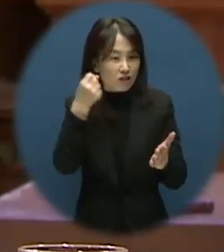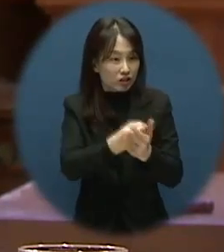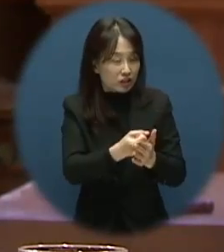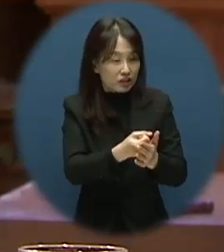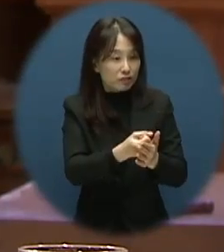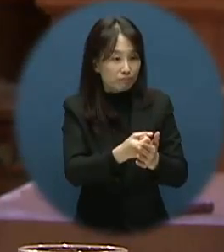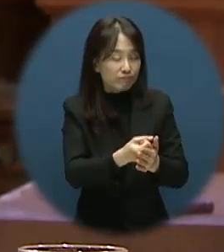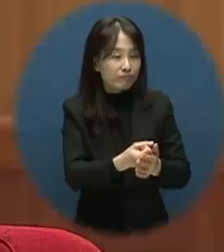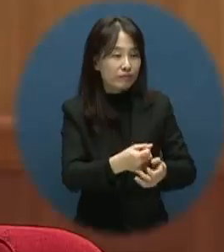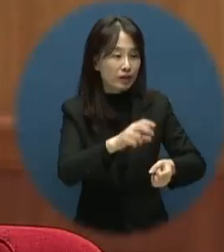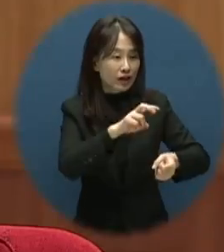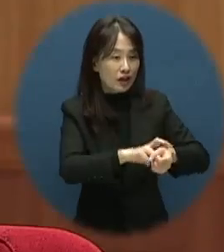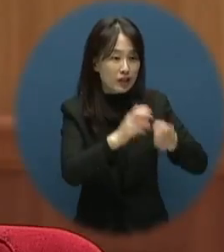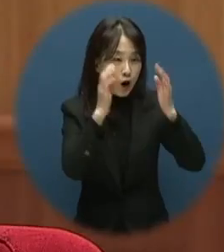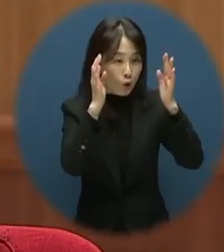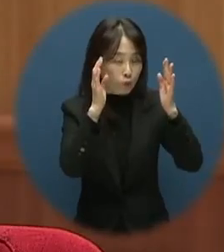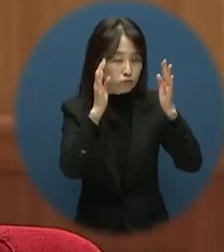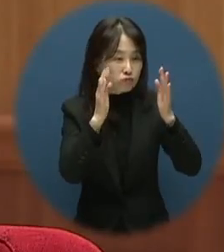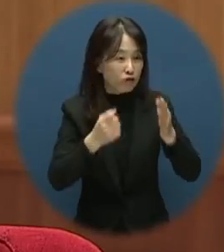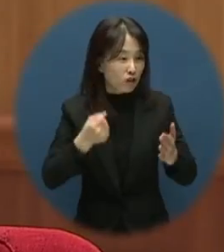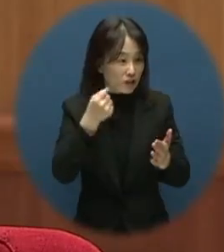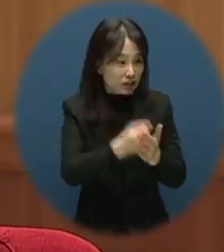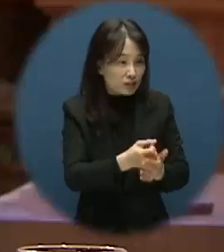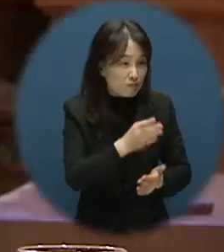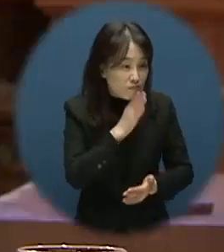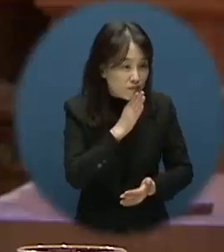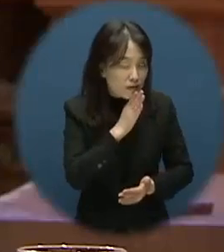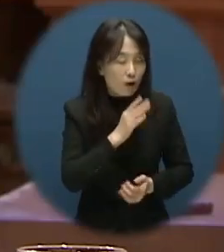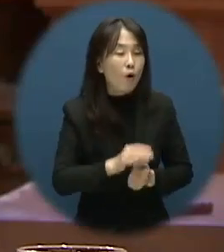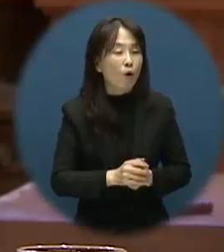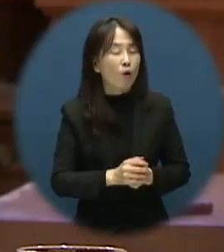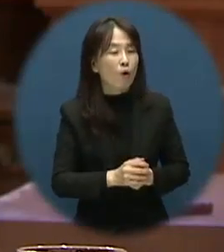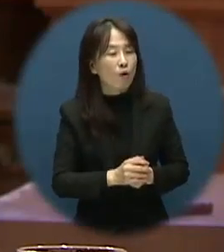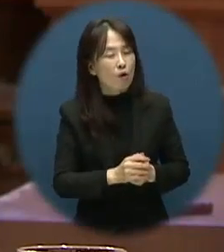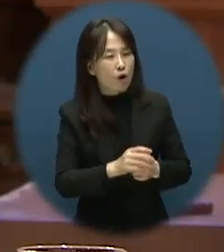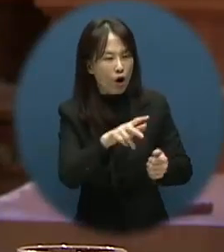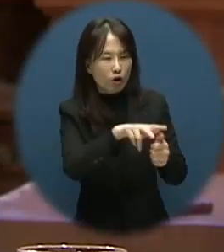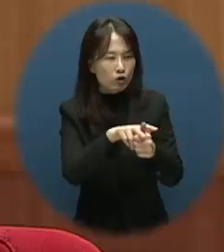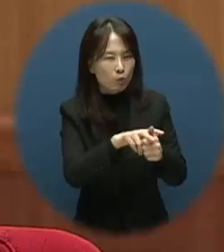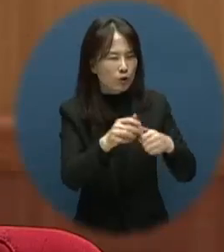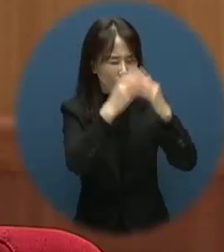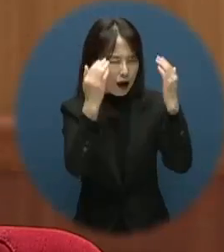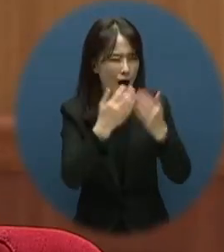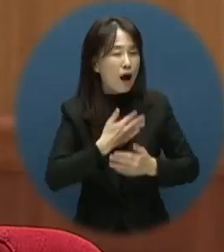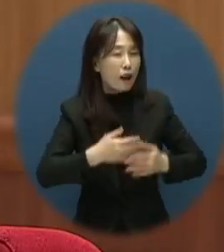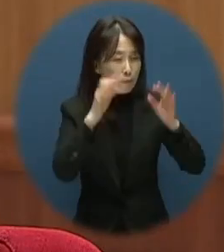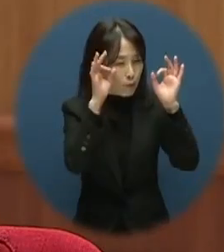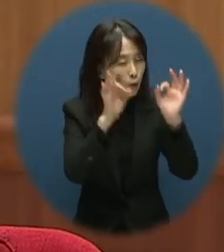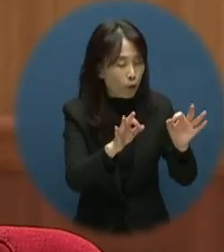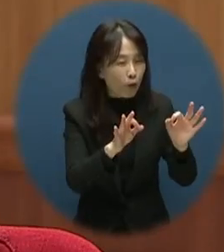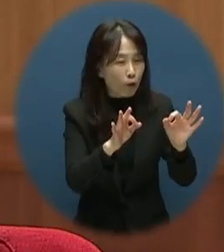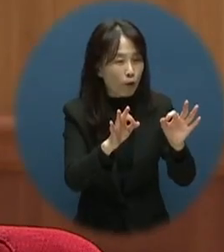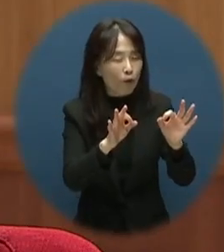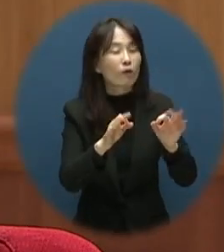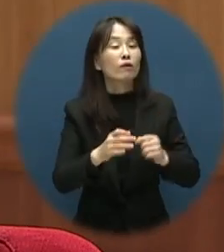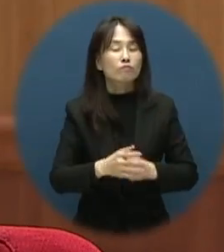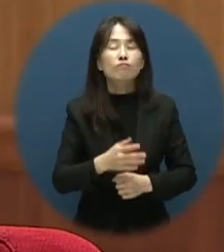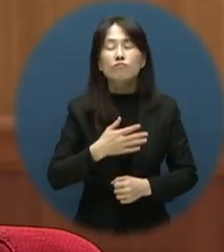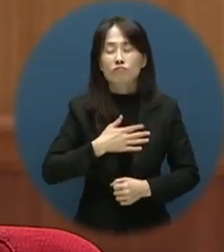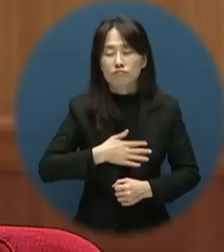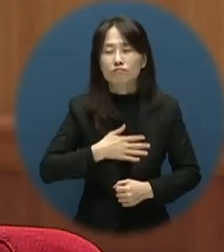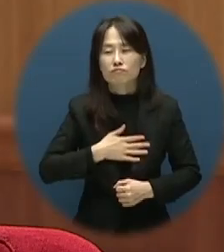거군요. 한의학 공부하겠다. 그렇죠. 그리고 알아볼 것도 다 알아보고. 그래서 그 다음 가서, 우리